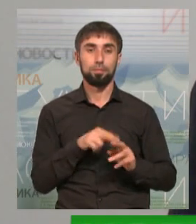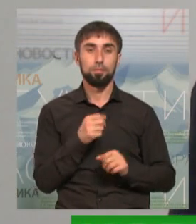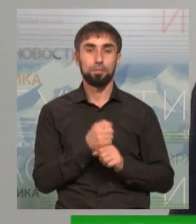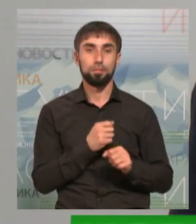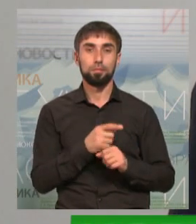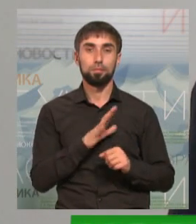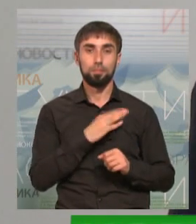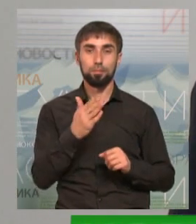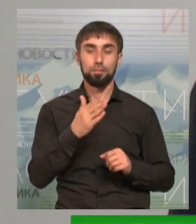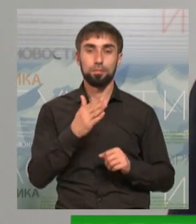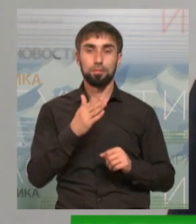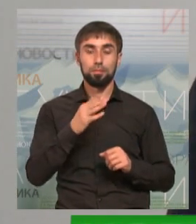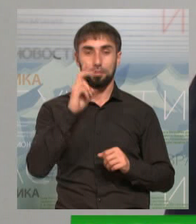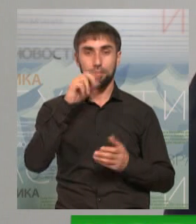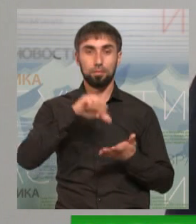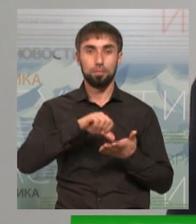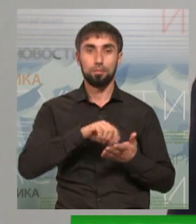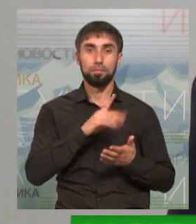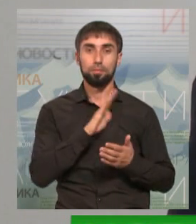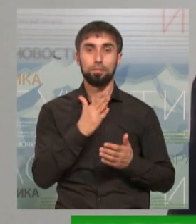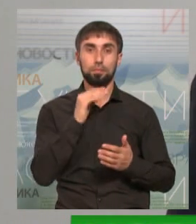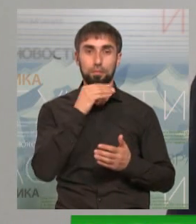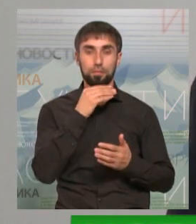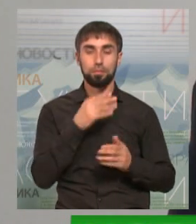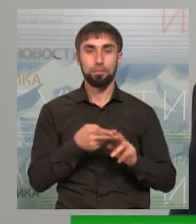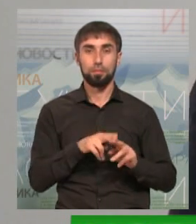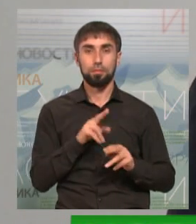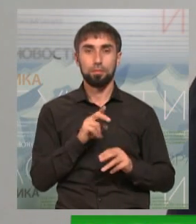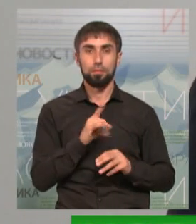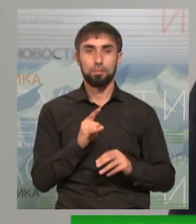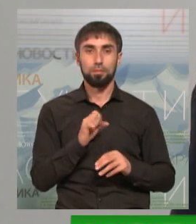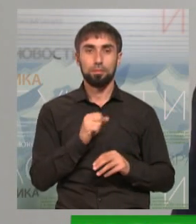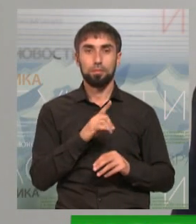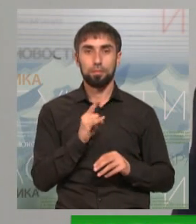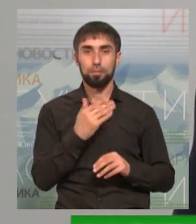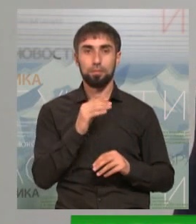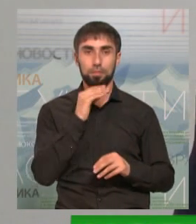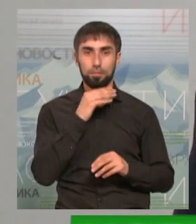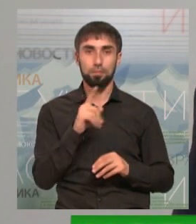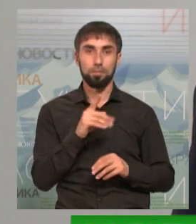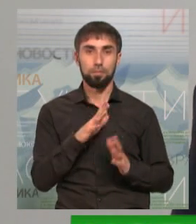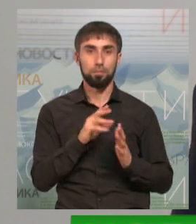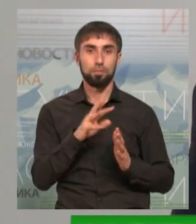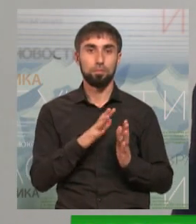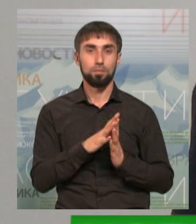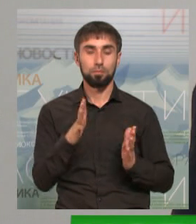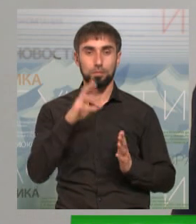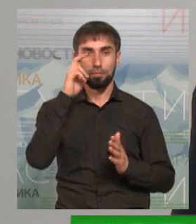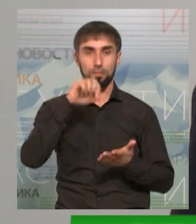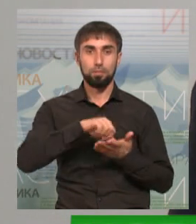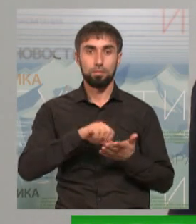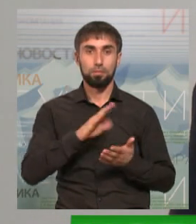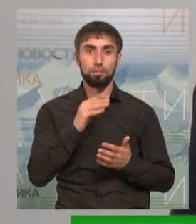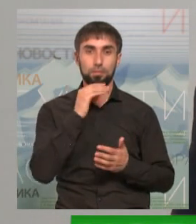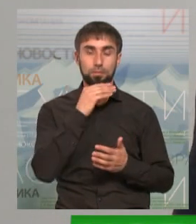уменьшить присутствие государства в экономике. Это как бы азы экономики, о том, что чем больше государства присутствует в